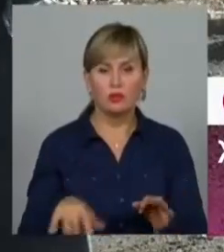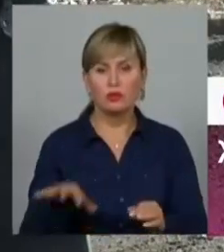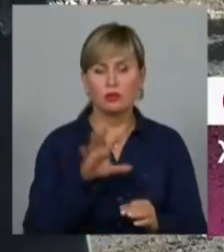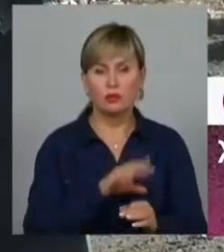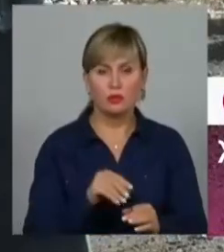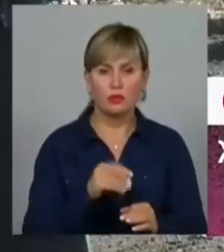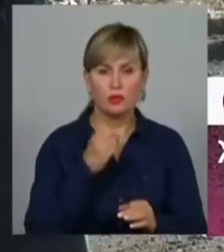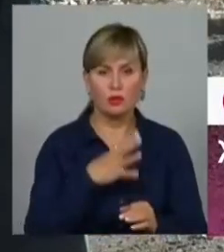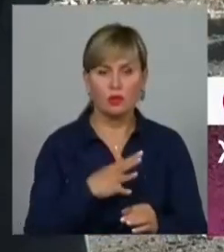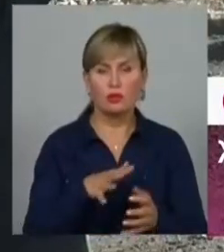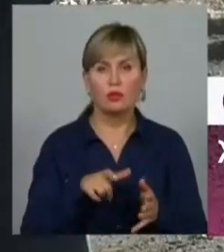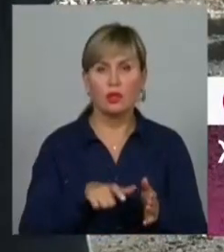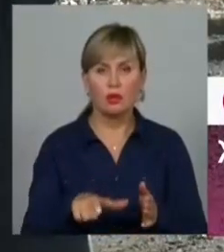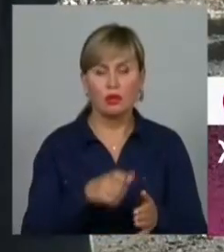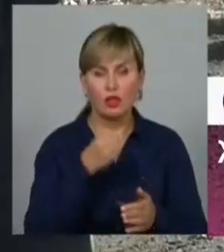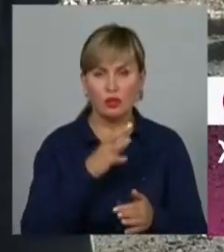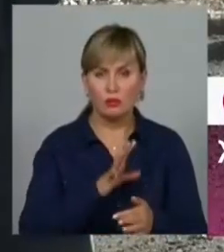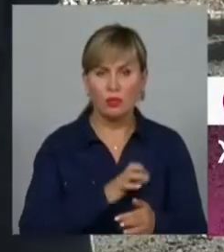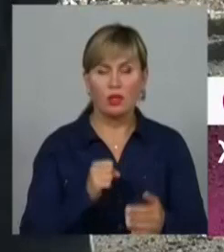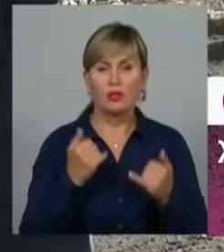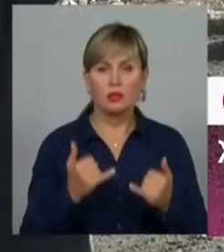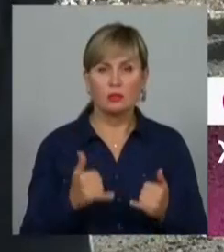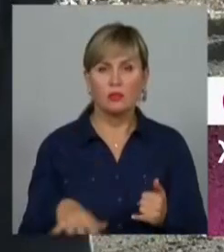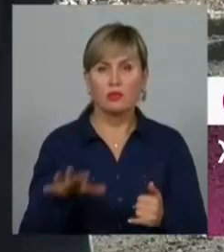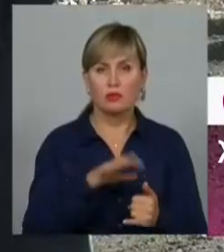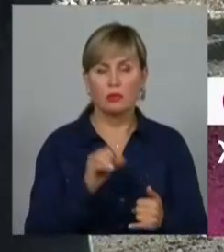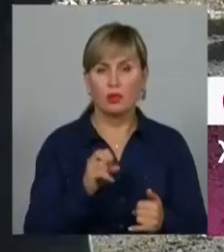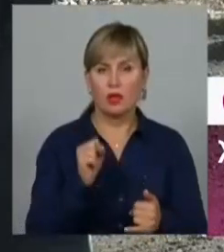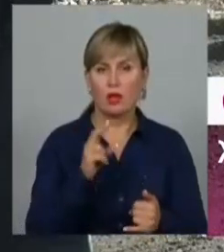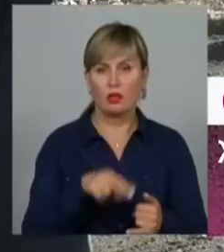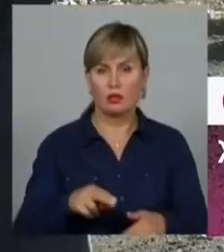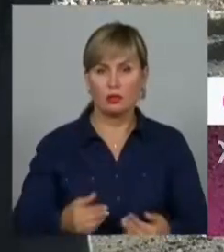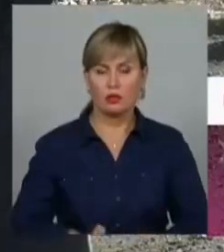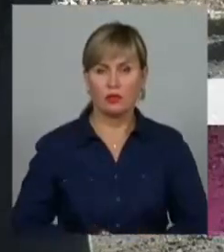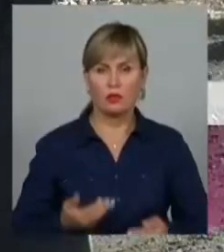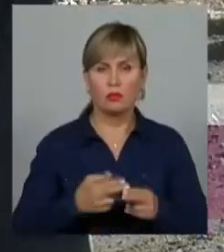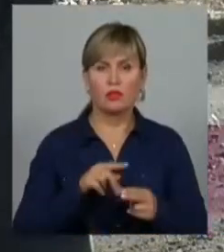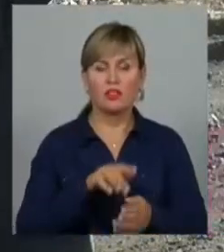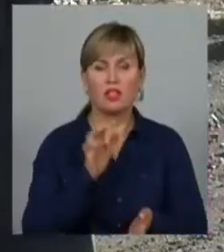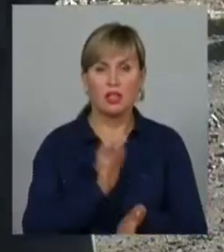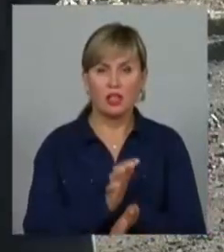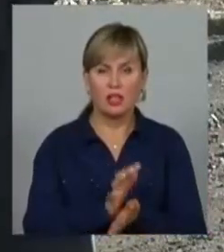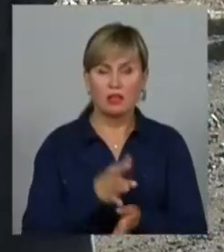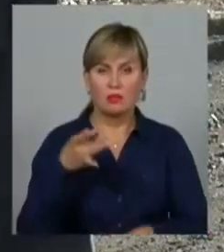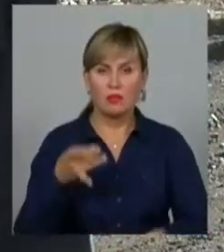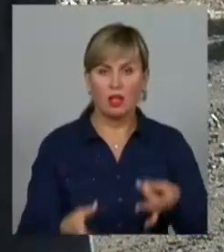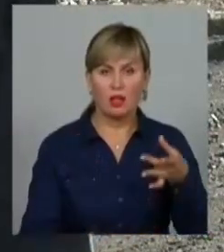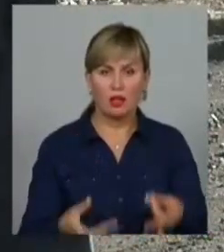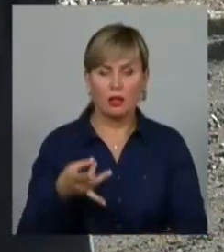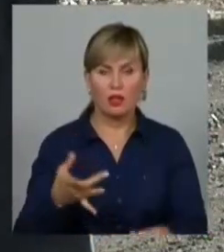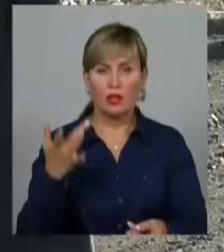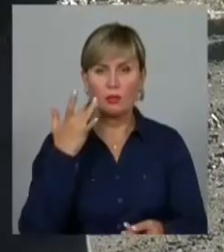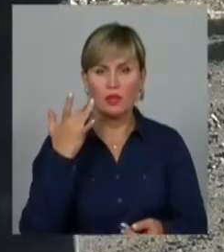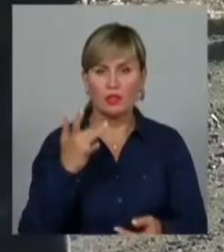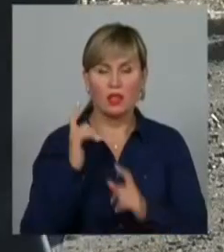И дорога здесь хорошая была. А теперь все как в аду живем. Потому что здесь грязь, болото, постоянно